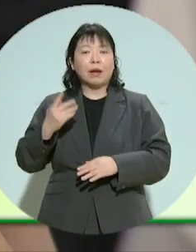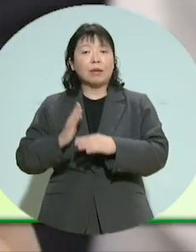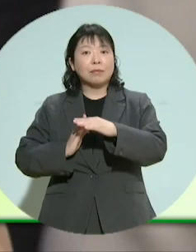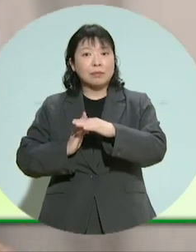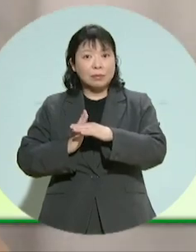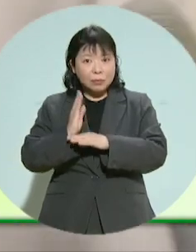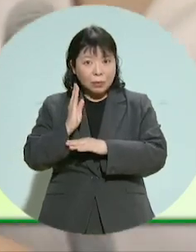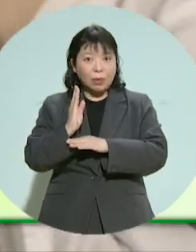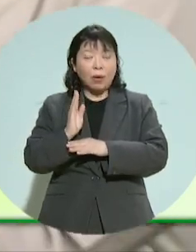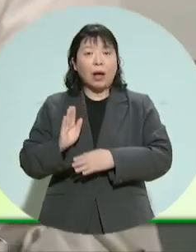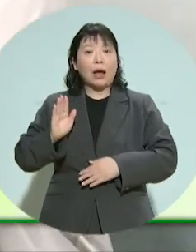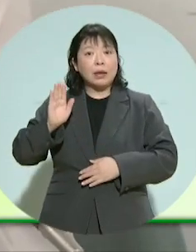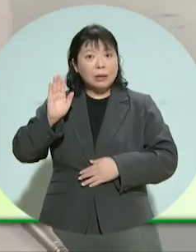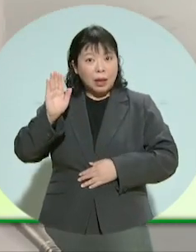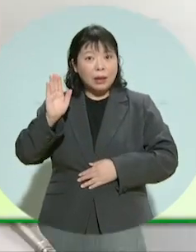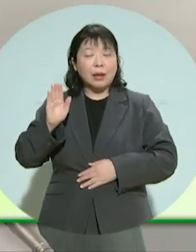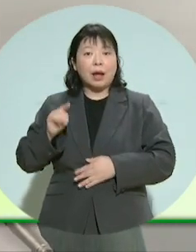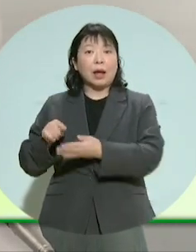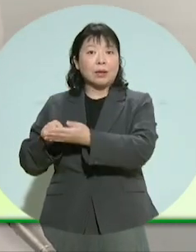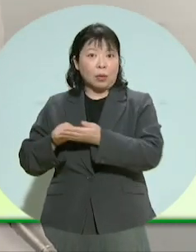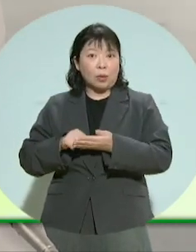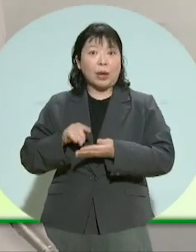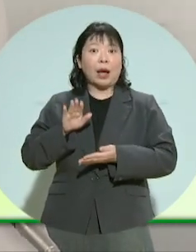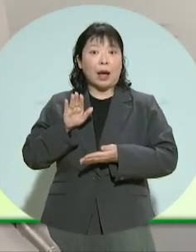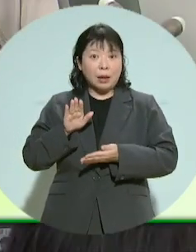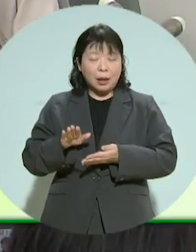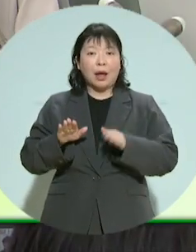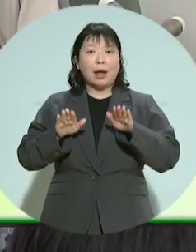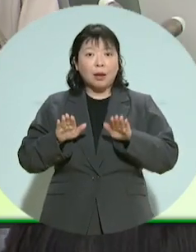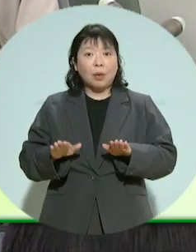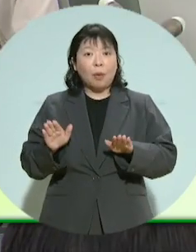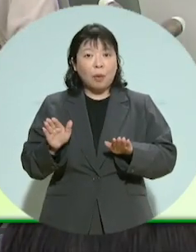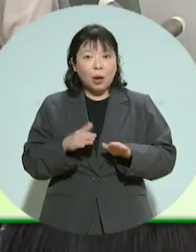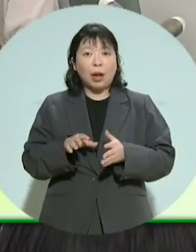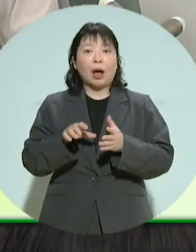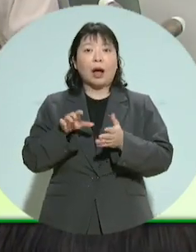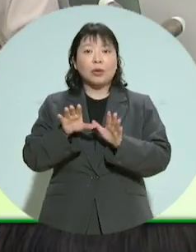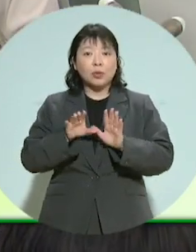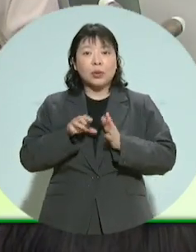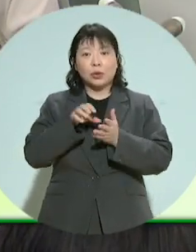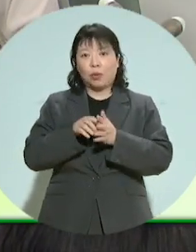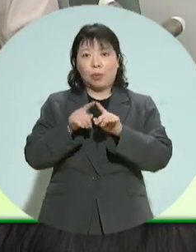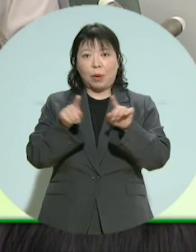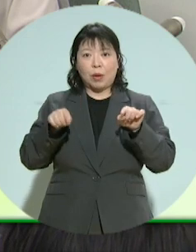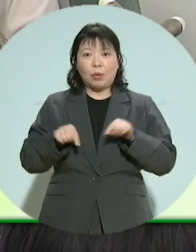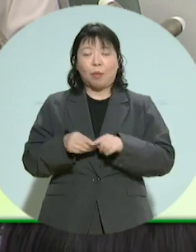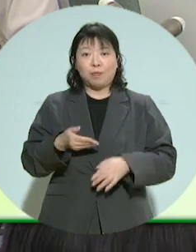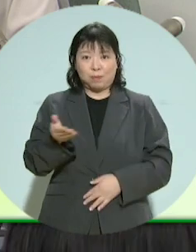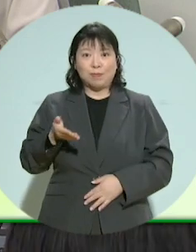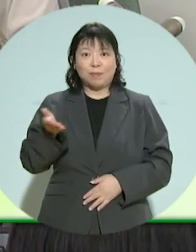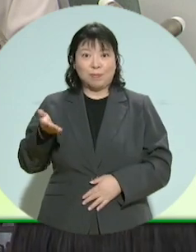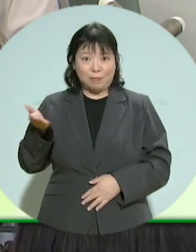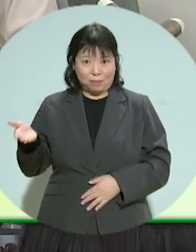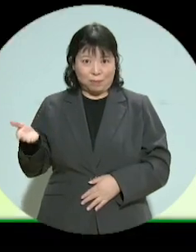誓届け出があり、今日から順次受理証明書が交付されるとのことです。